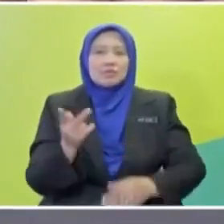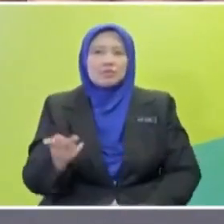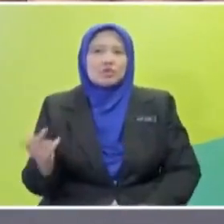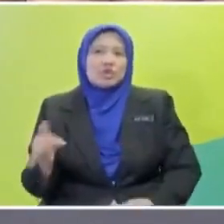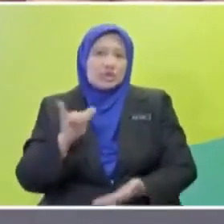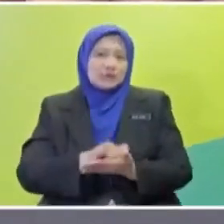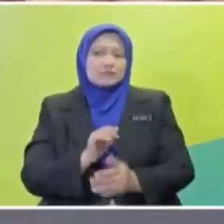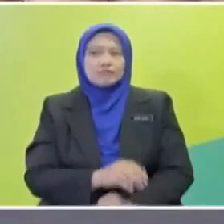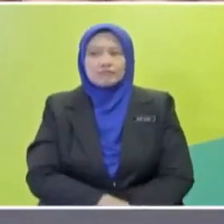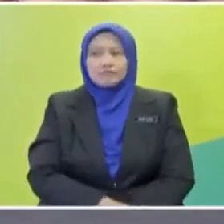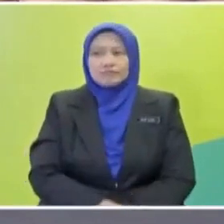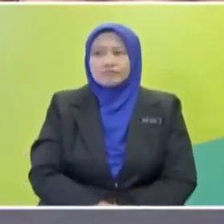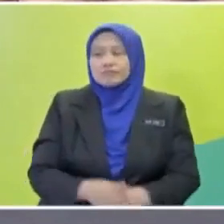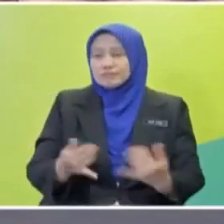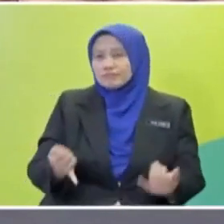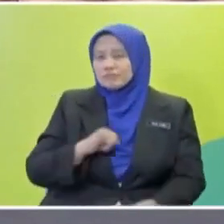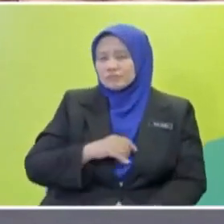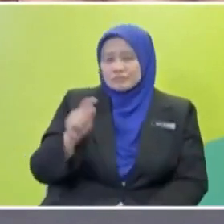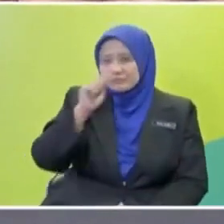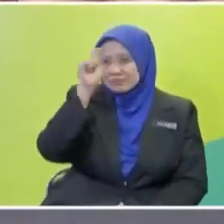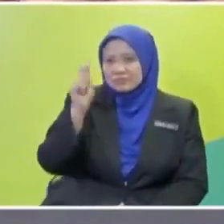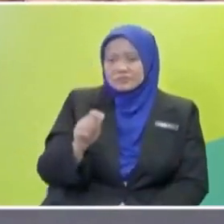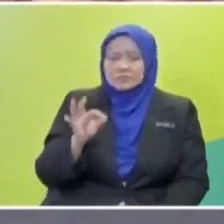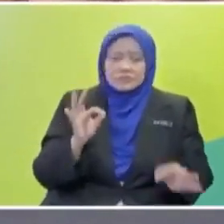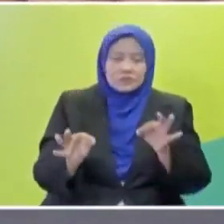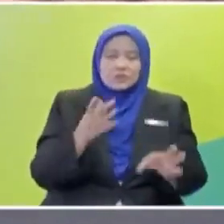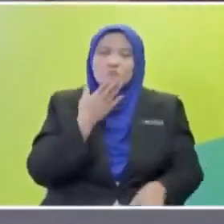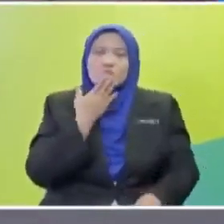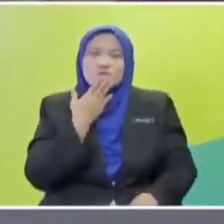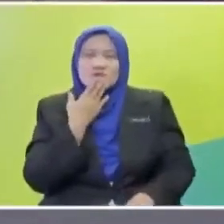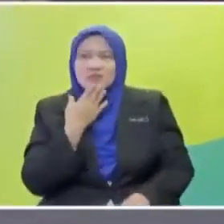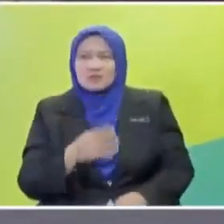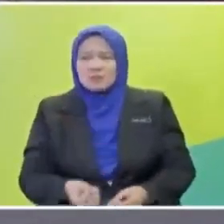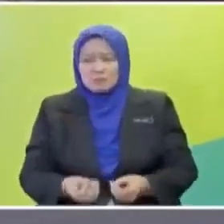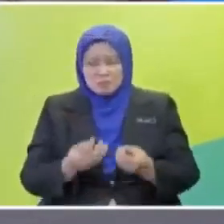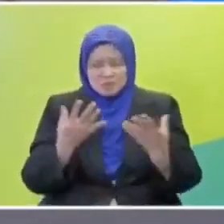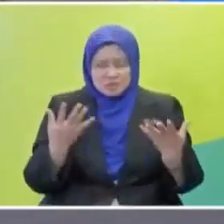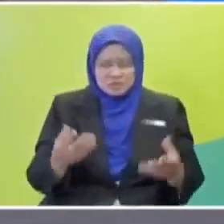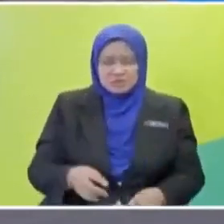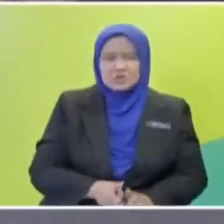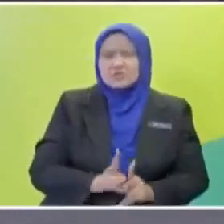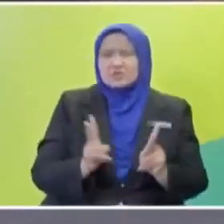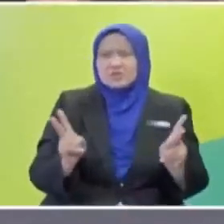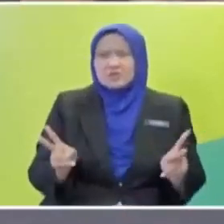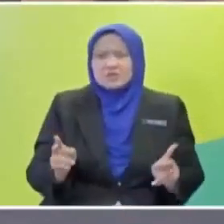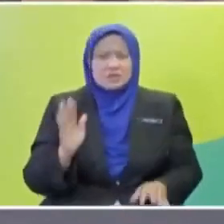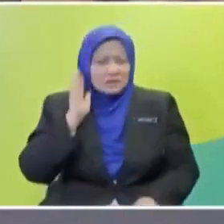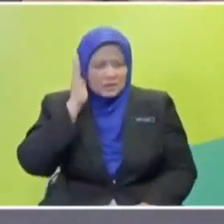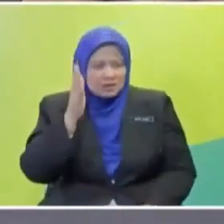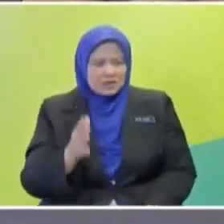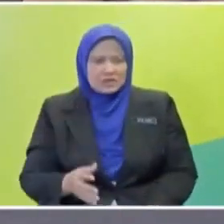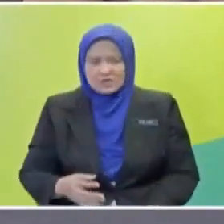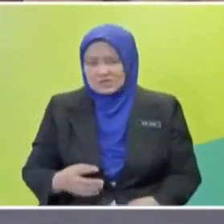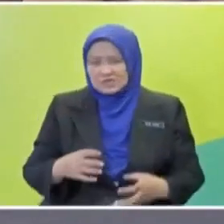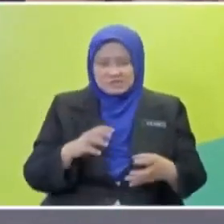cikgu. Cikgu, saya ada satu pertanyaan. Kalau contohnya warna tu terlalu banyak, cikgu cakap akan menjadi sedikit serabut kan cikgu? Ya, betul.